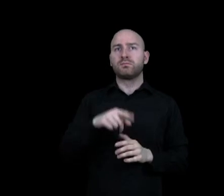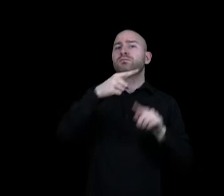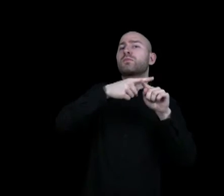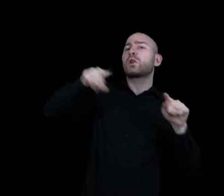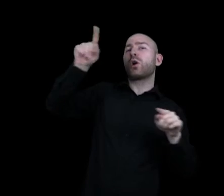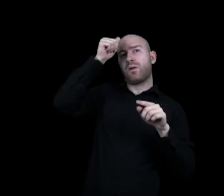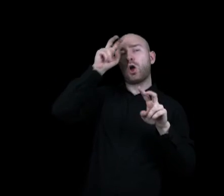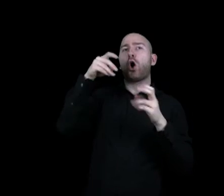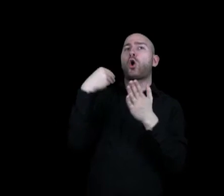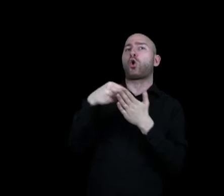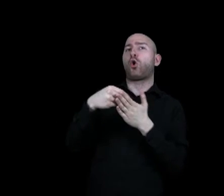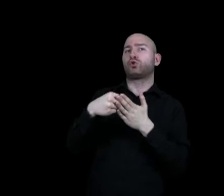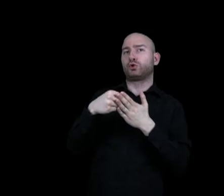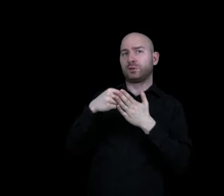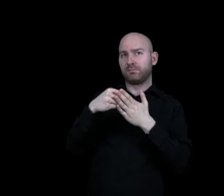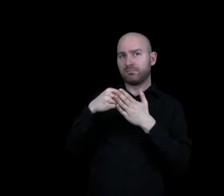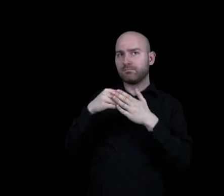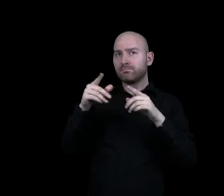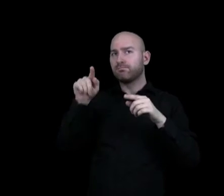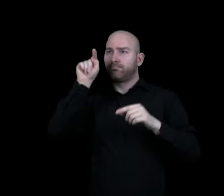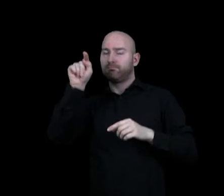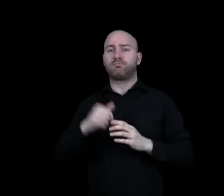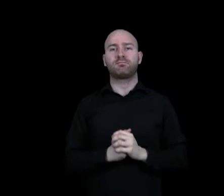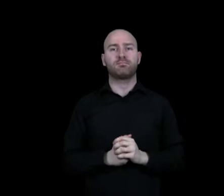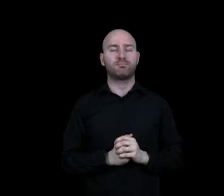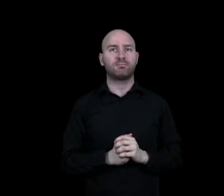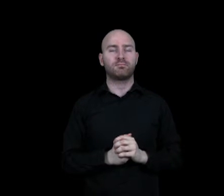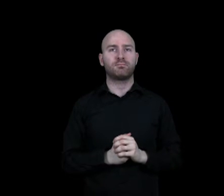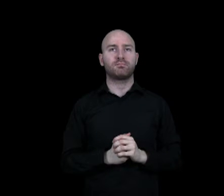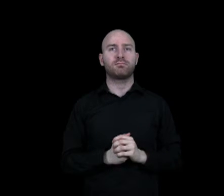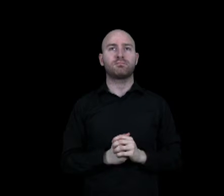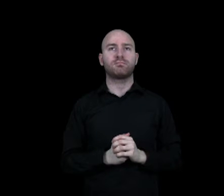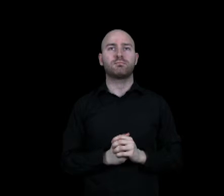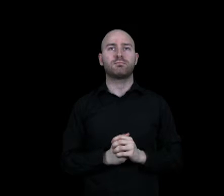kosztów krańcowych. Koszty krańcowe.